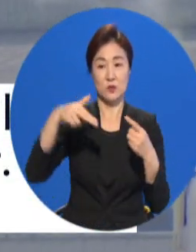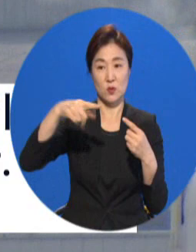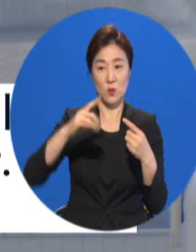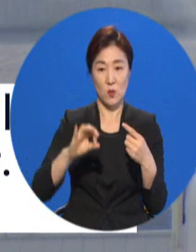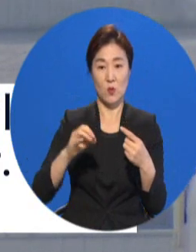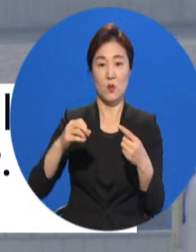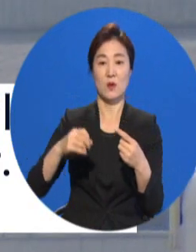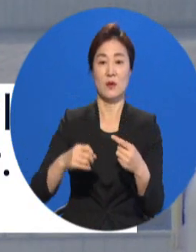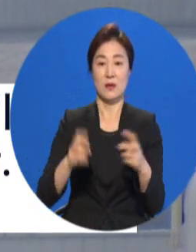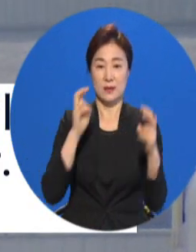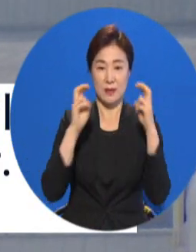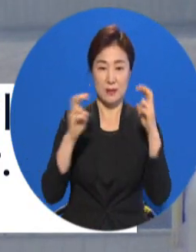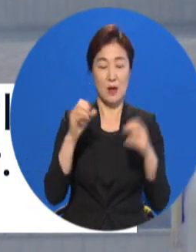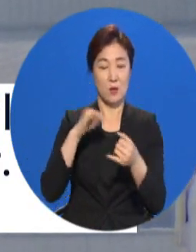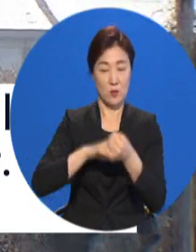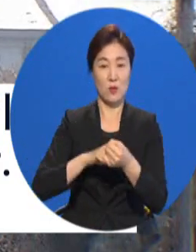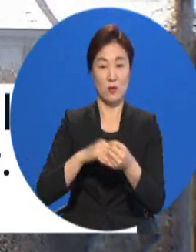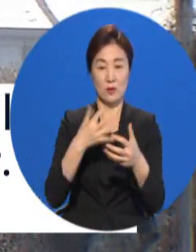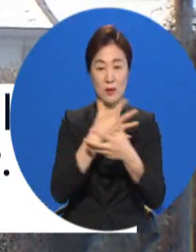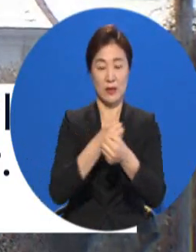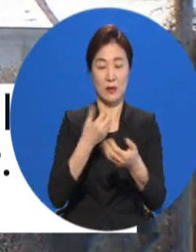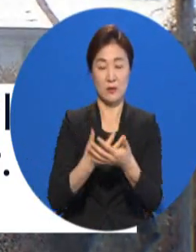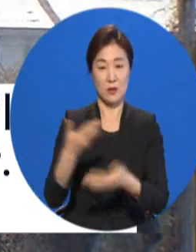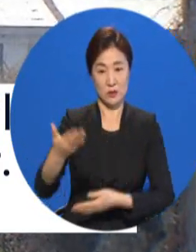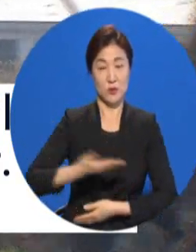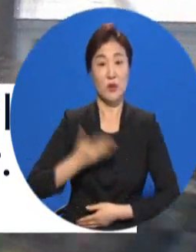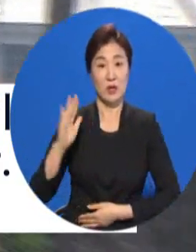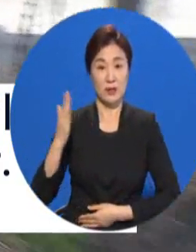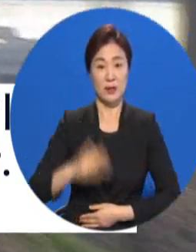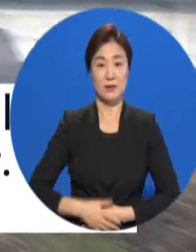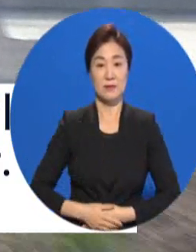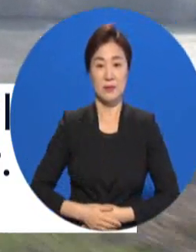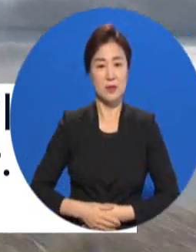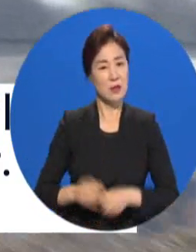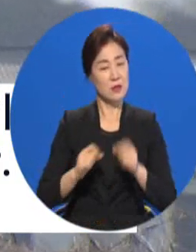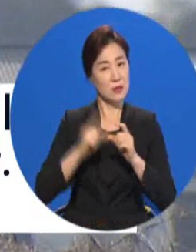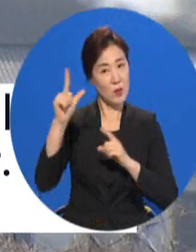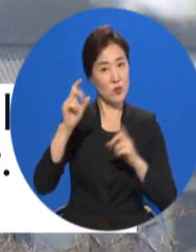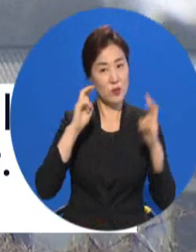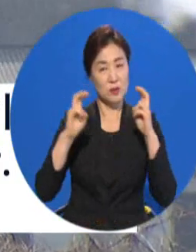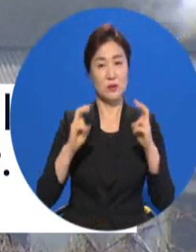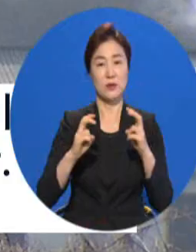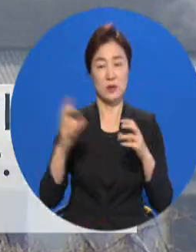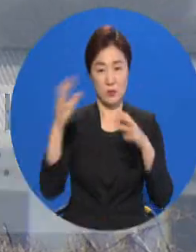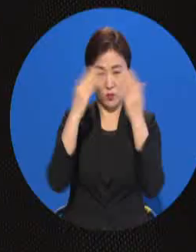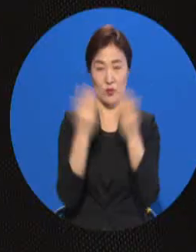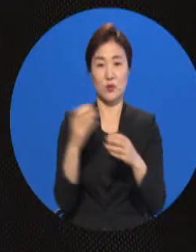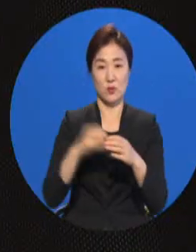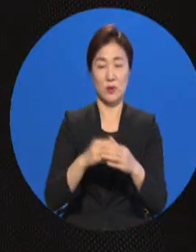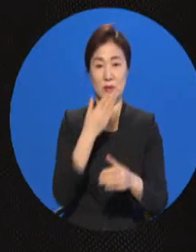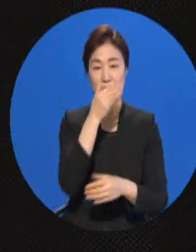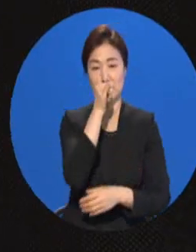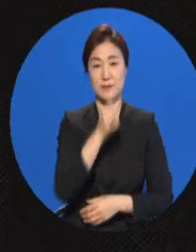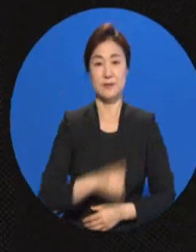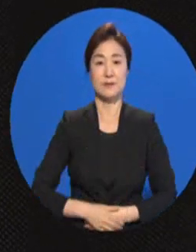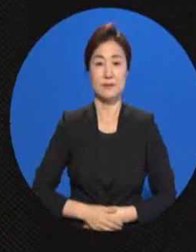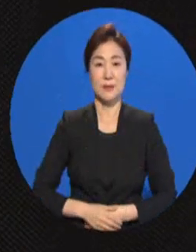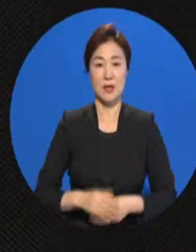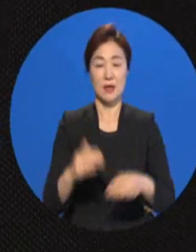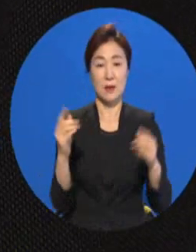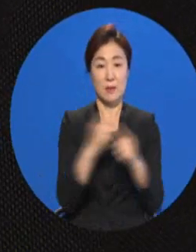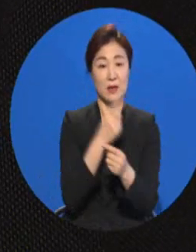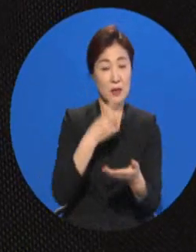반드시 그 제출을 하도록 그렇게 될 겁니다. 웬만한 그 대규모 사업장들은 그럼 다 들어온다고 봐야 돼요. 개정안은 이와